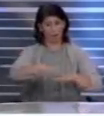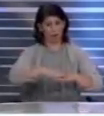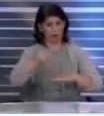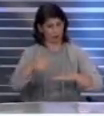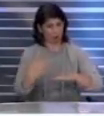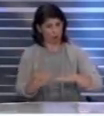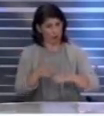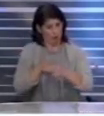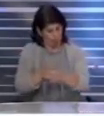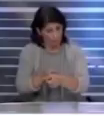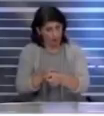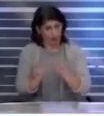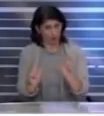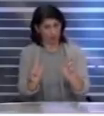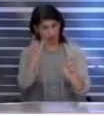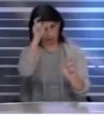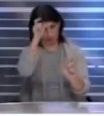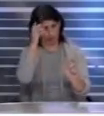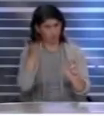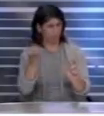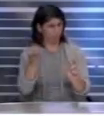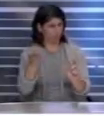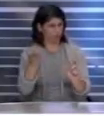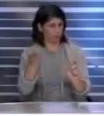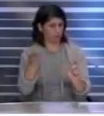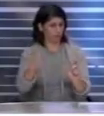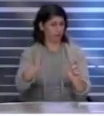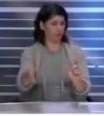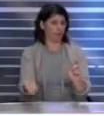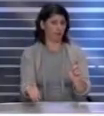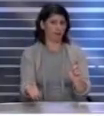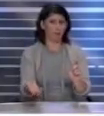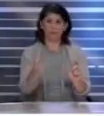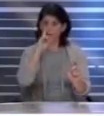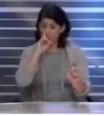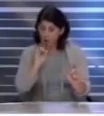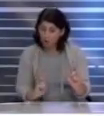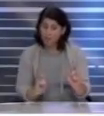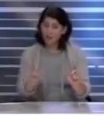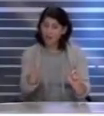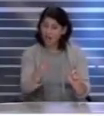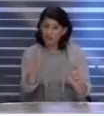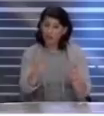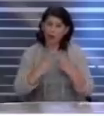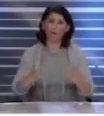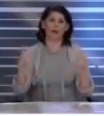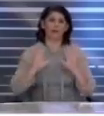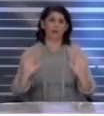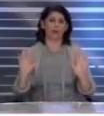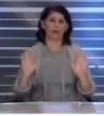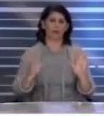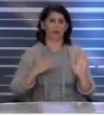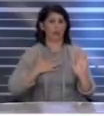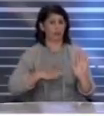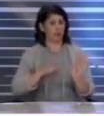αποτελεί απειλή για την ασφάλιση Τουρκίας. Πρέπει οπωσδήποτε αυτοί οι δύο Έλληνες στρατιώτες να απελευθερωθούν. Ήθελα επίσης να